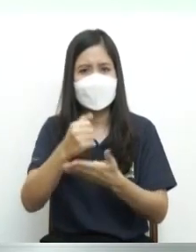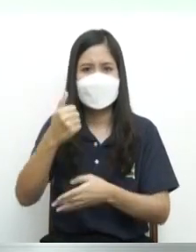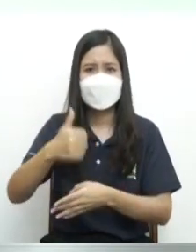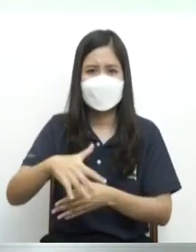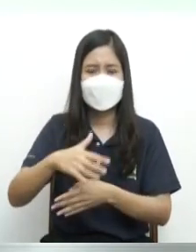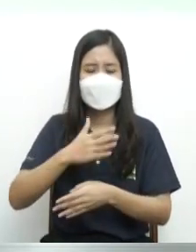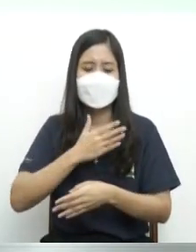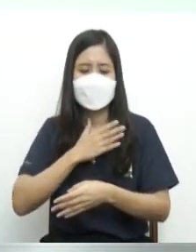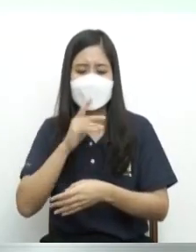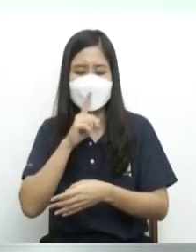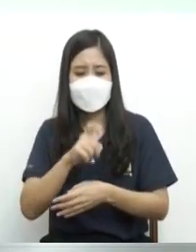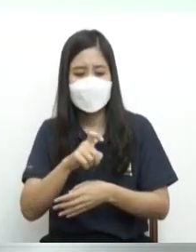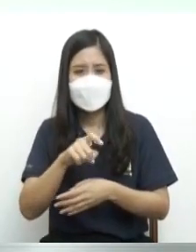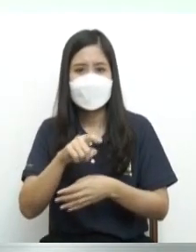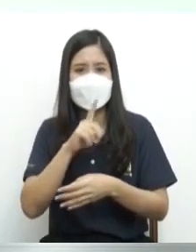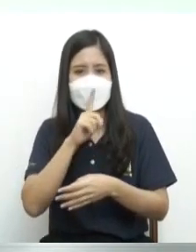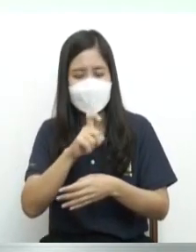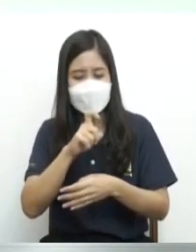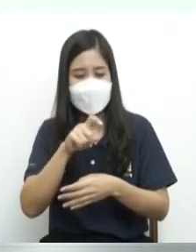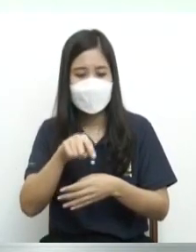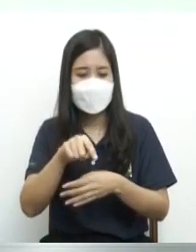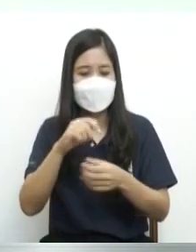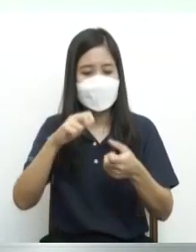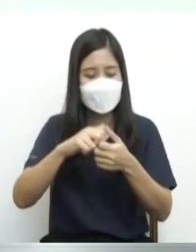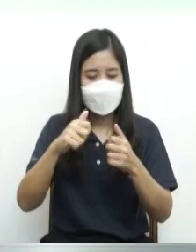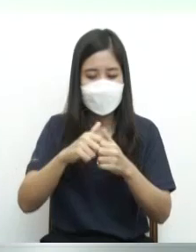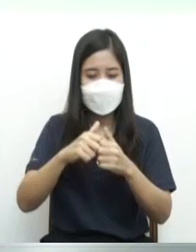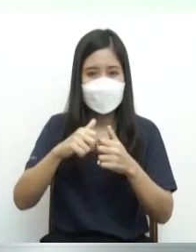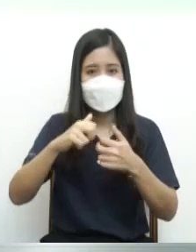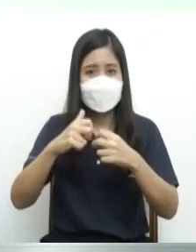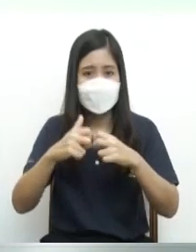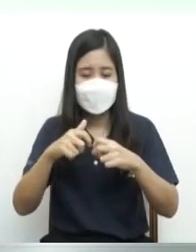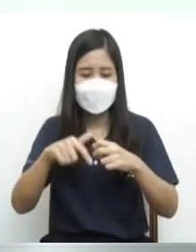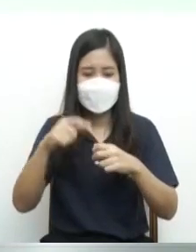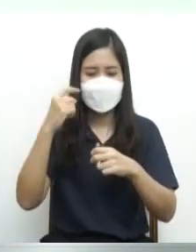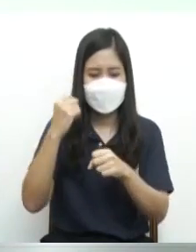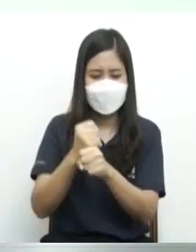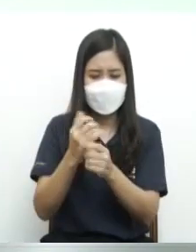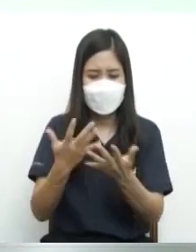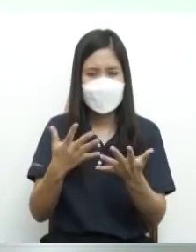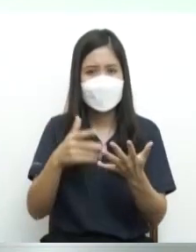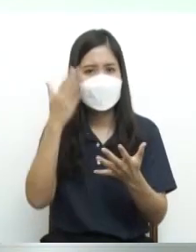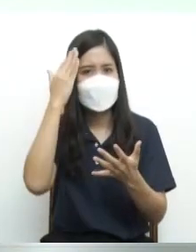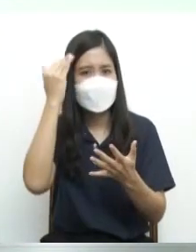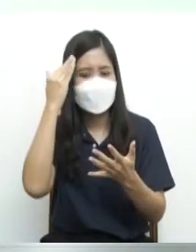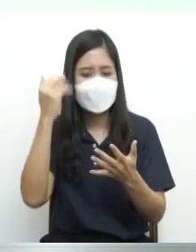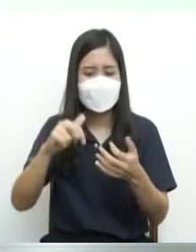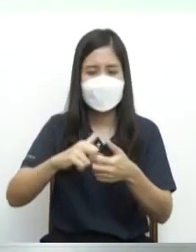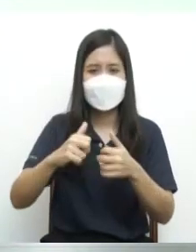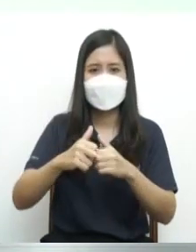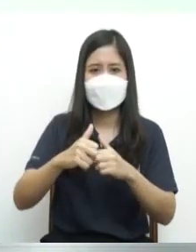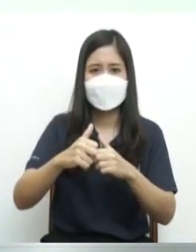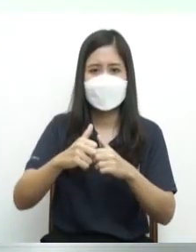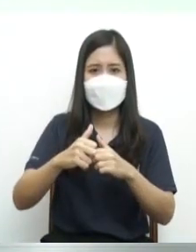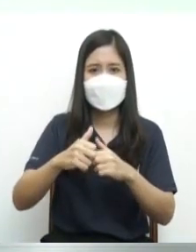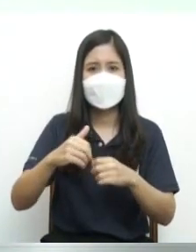เอ๊ะทุกคนรายงานตัวว่าผมผอโรงเรียนนี้หนูผอโรงเรียนนี้อยู่เต็มไปหมดผมอ้าวท่านมาทำอะไรกันทุกคนก็เล่าให้ฟังว่าถูกสั่งประ